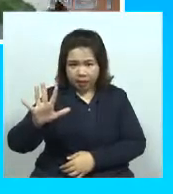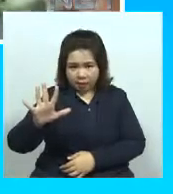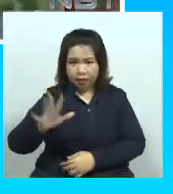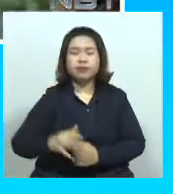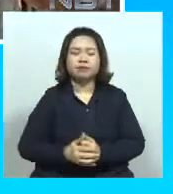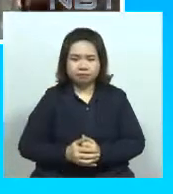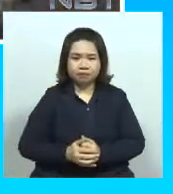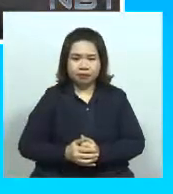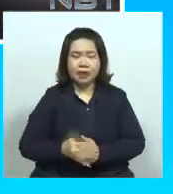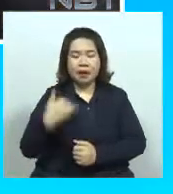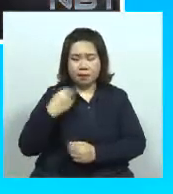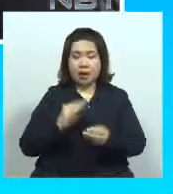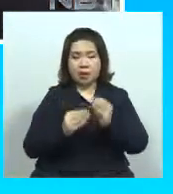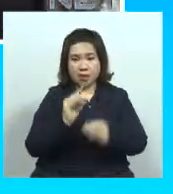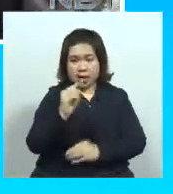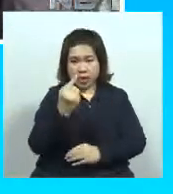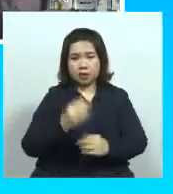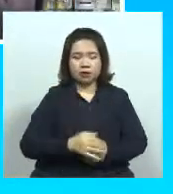852-6821-1545นะครับแล้วก็มีอีกเบอร์หนึ่งนะครับ